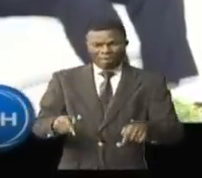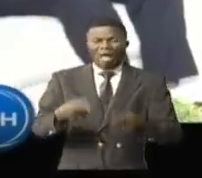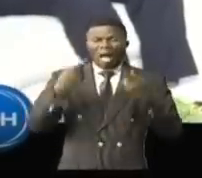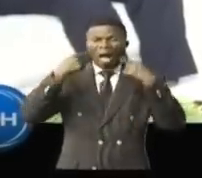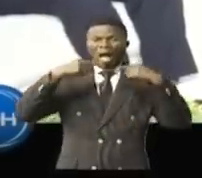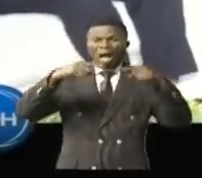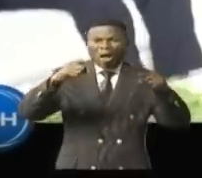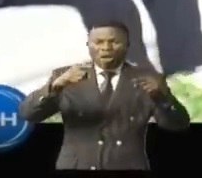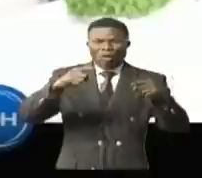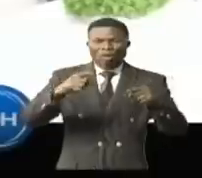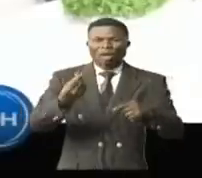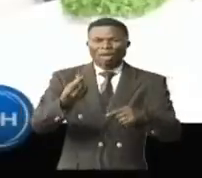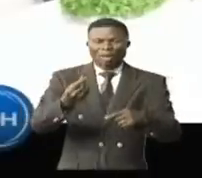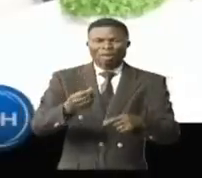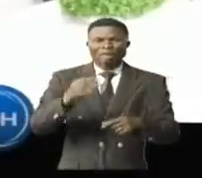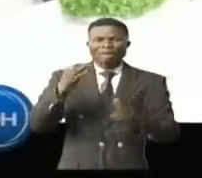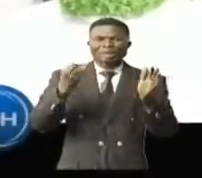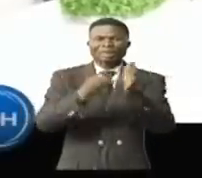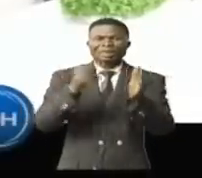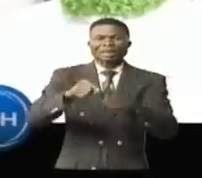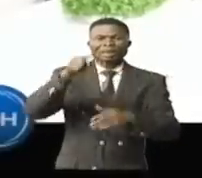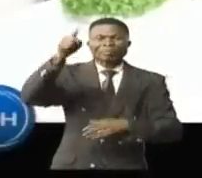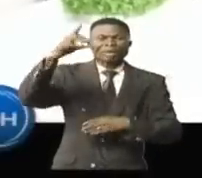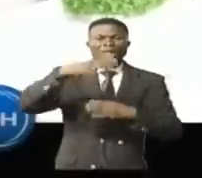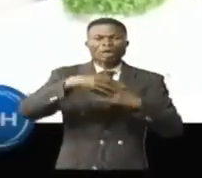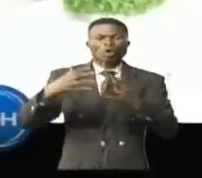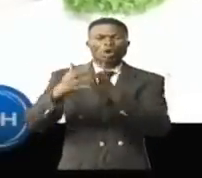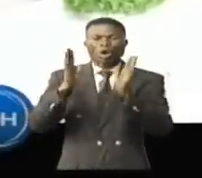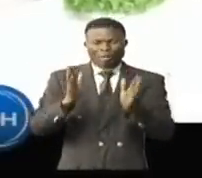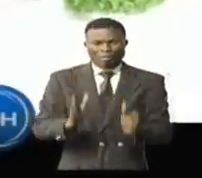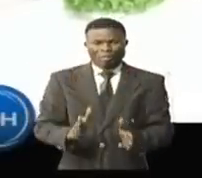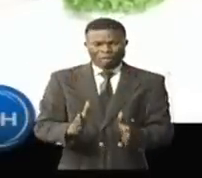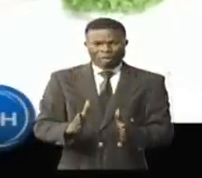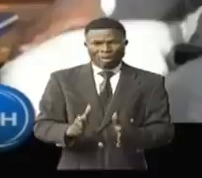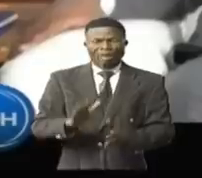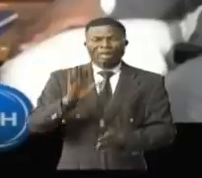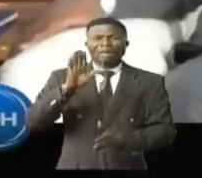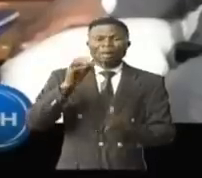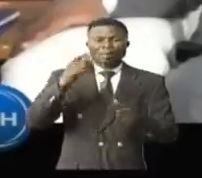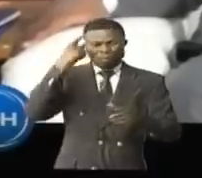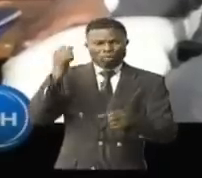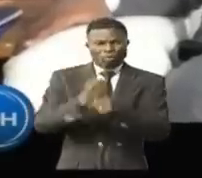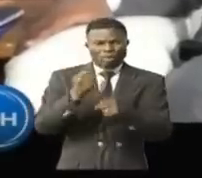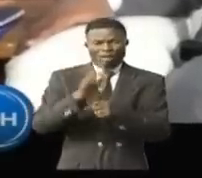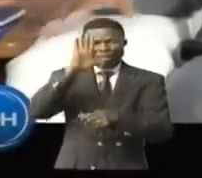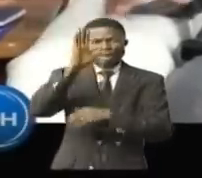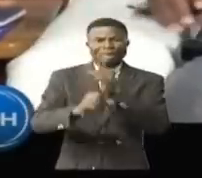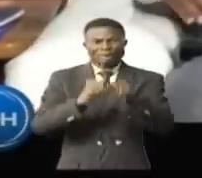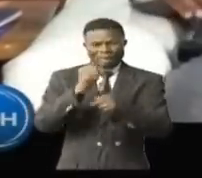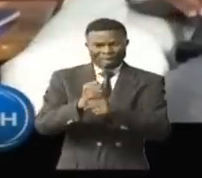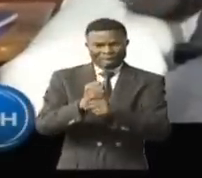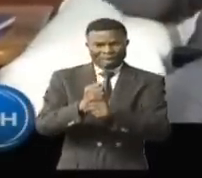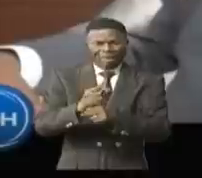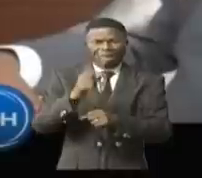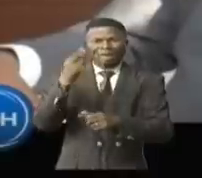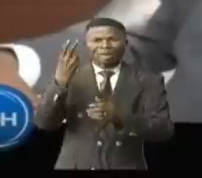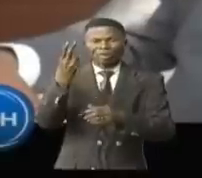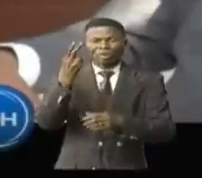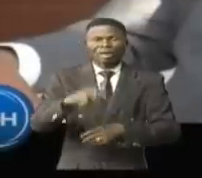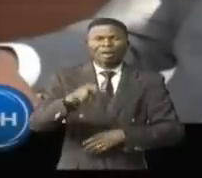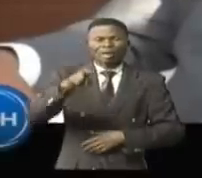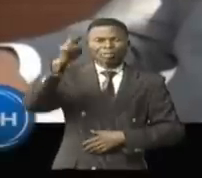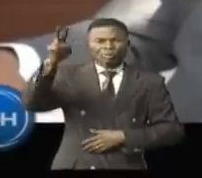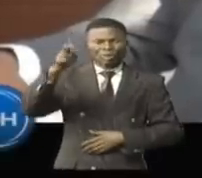déjà une allocation de 7 milliards de dollars américains sur 5 ans, avec un décaissement annuel de 2 milliards